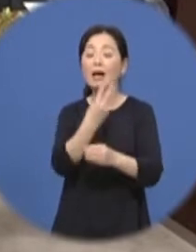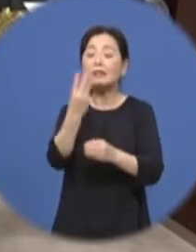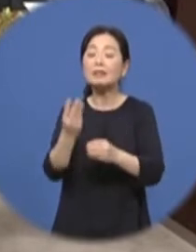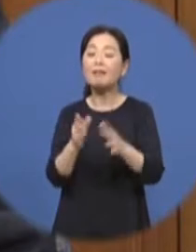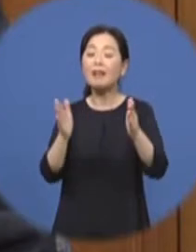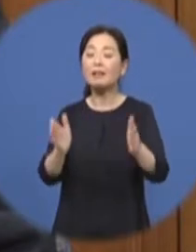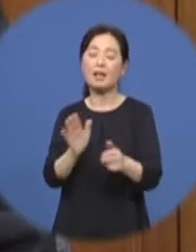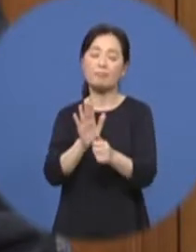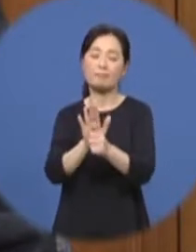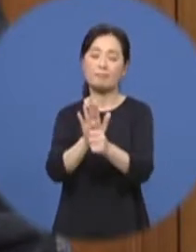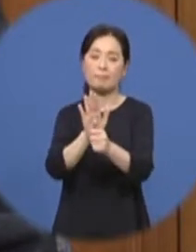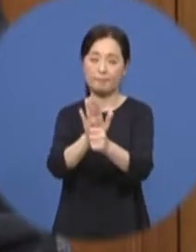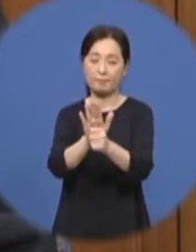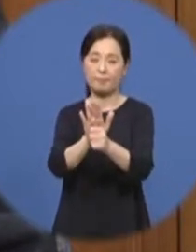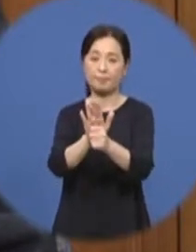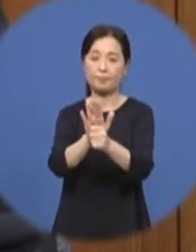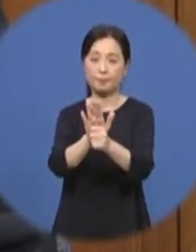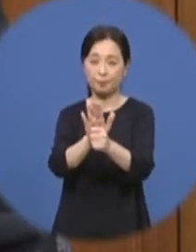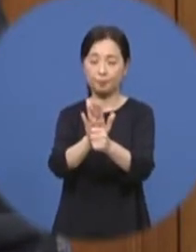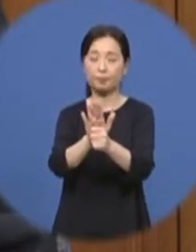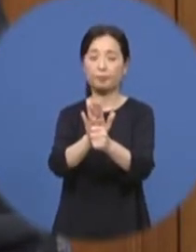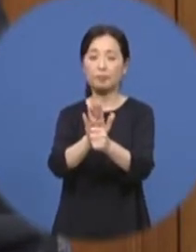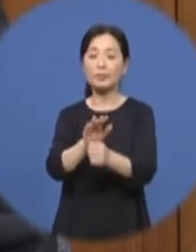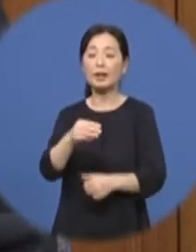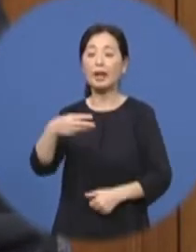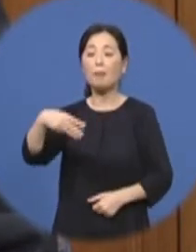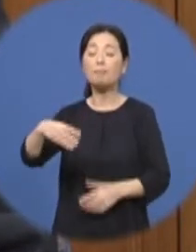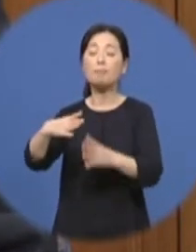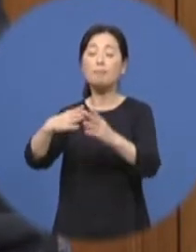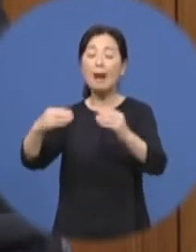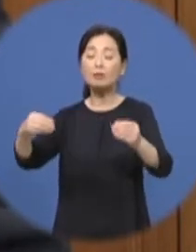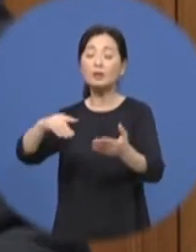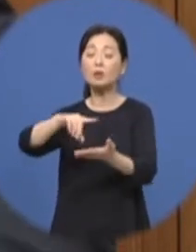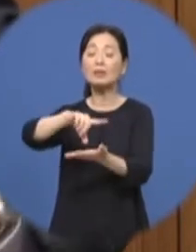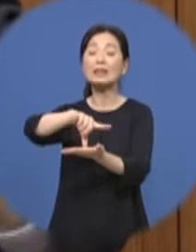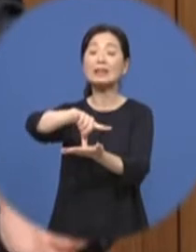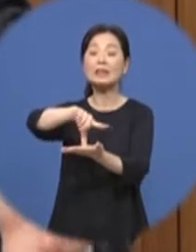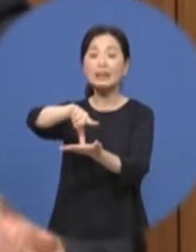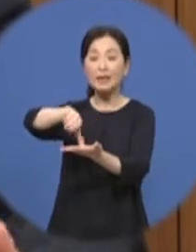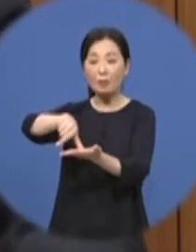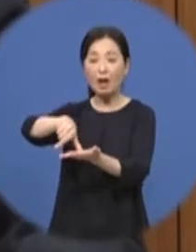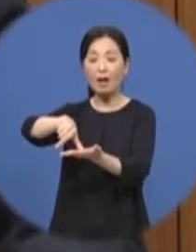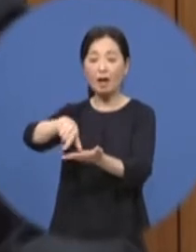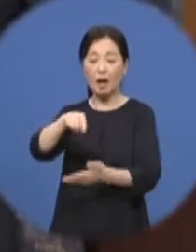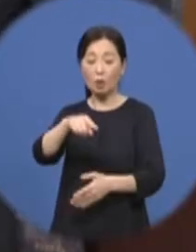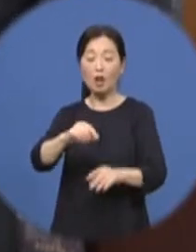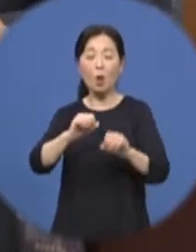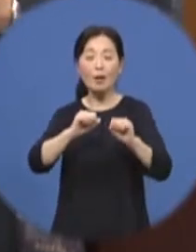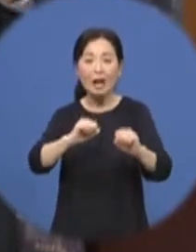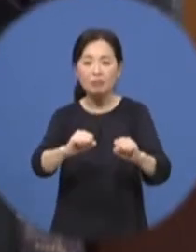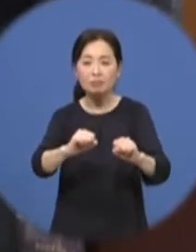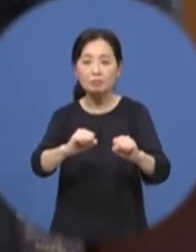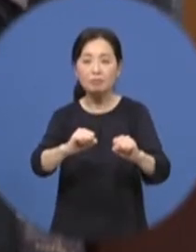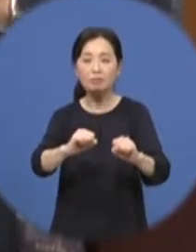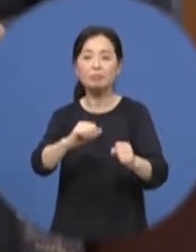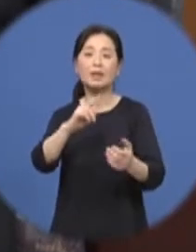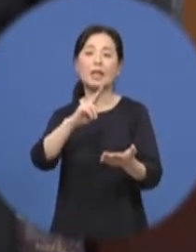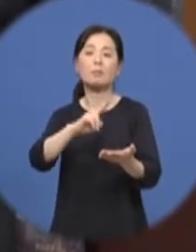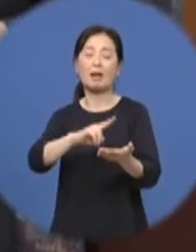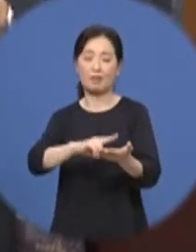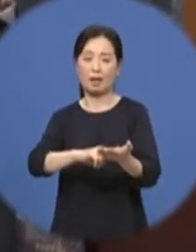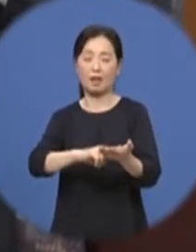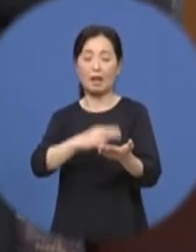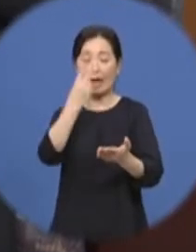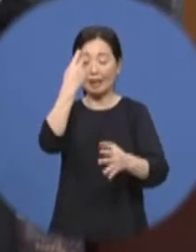ね、この君野町の真国の地域では皆さんがこれだって言ってね、でこの芸術を生か